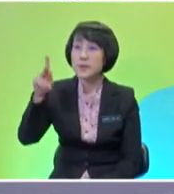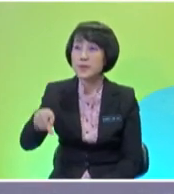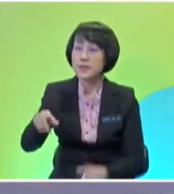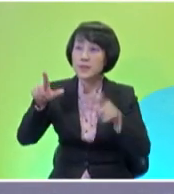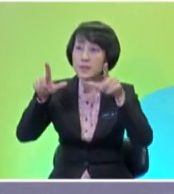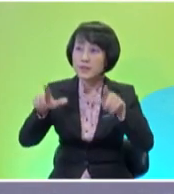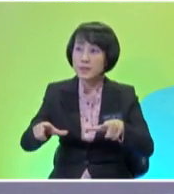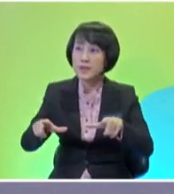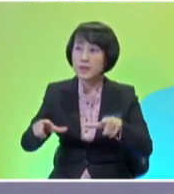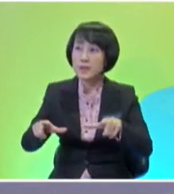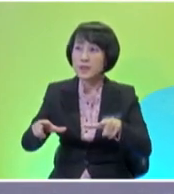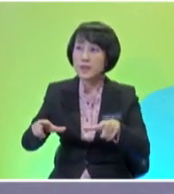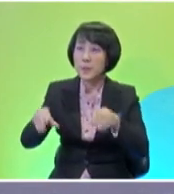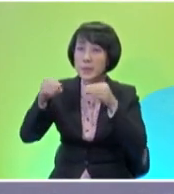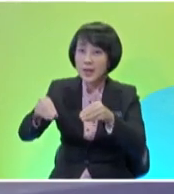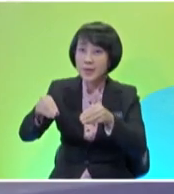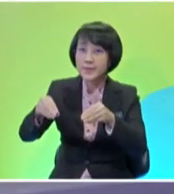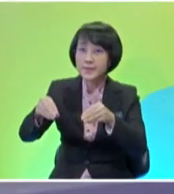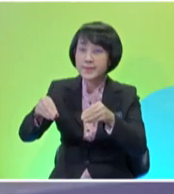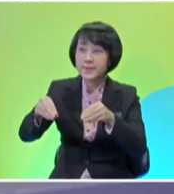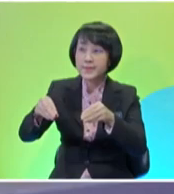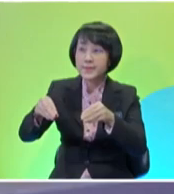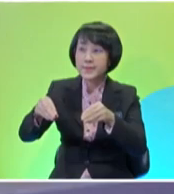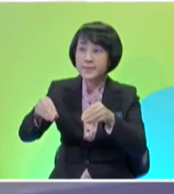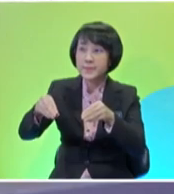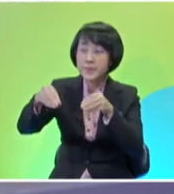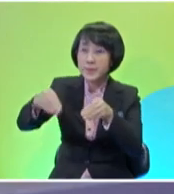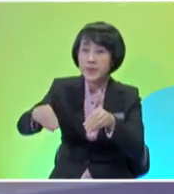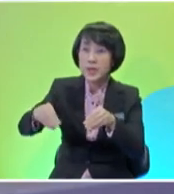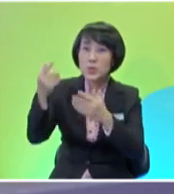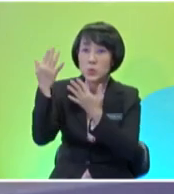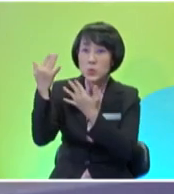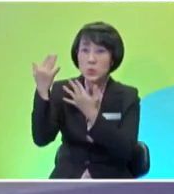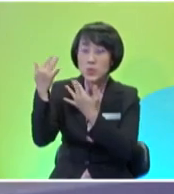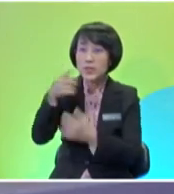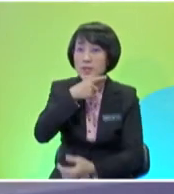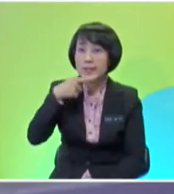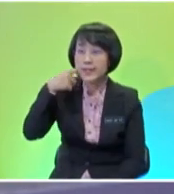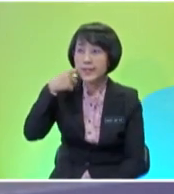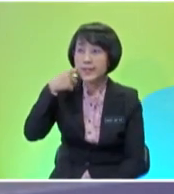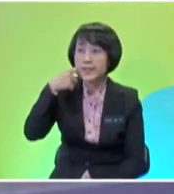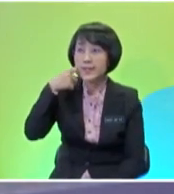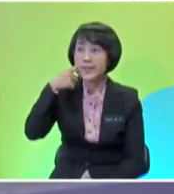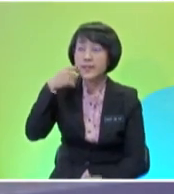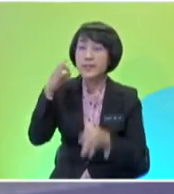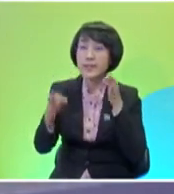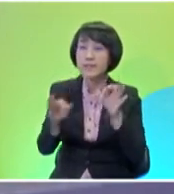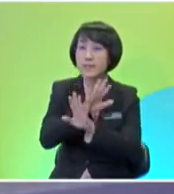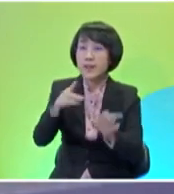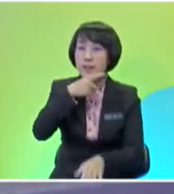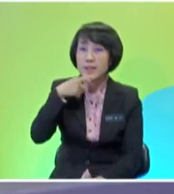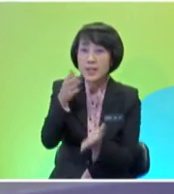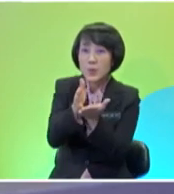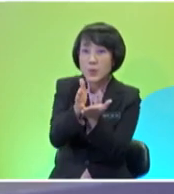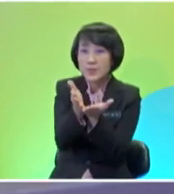tu. Okey, pegang, murid-murid perlu pegang dulu. Pegang okay. Ya, yeah. Sebab kalau dia tak kering lagi, takut dia sengit.